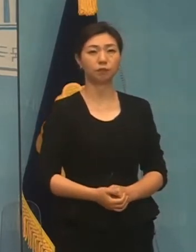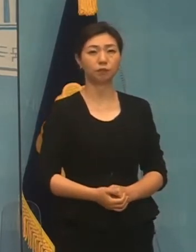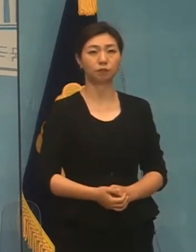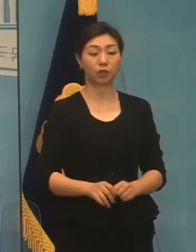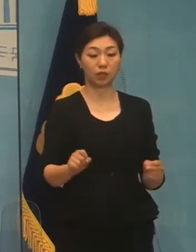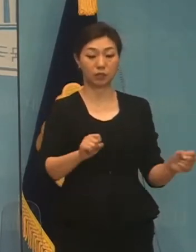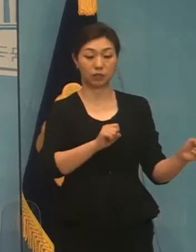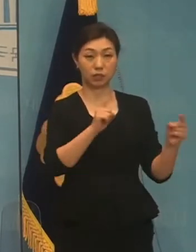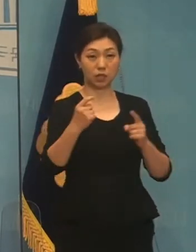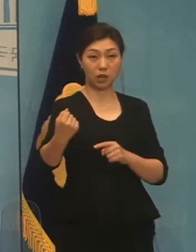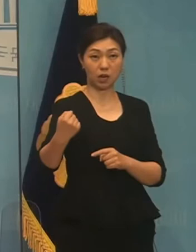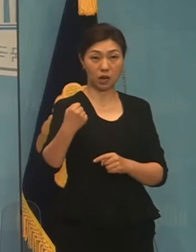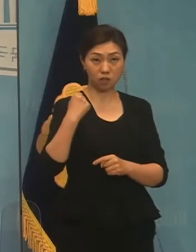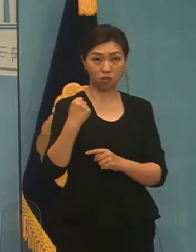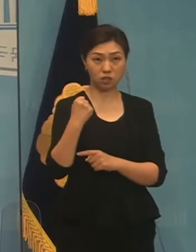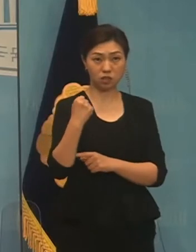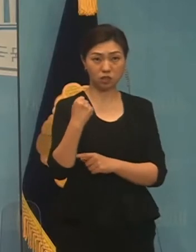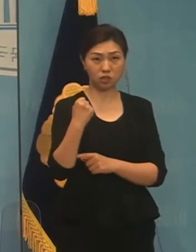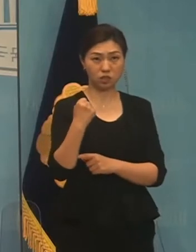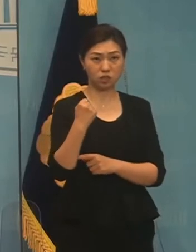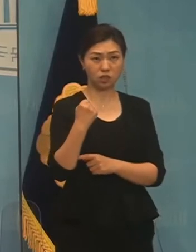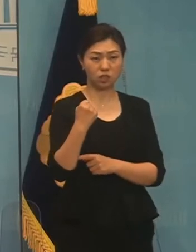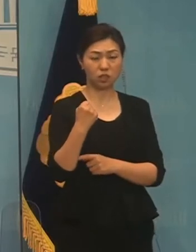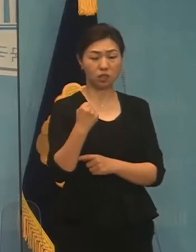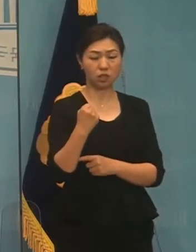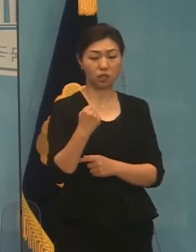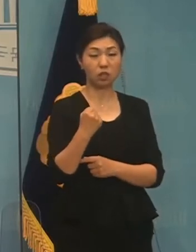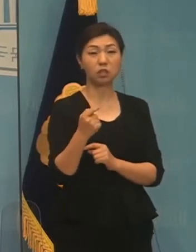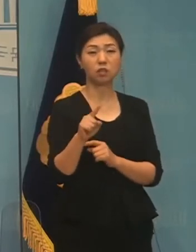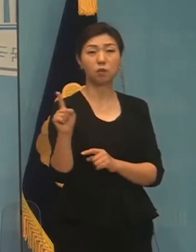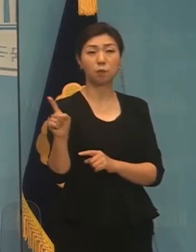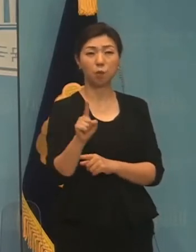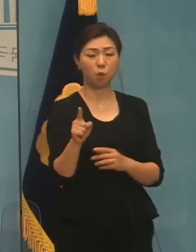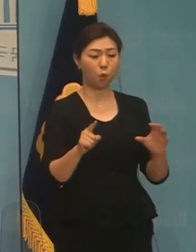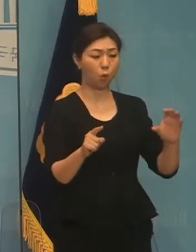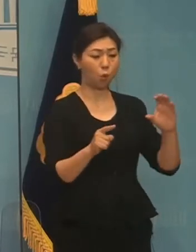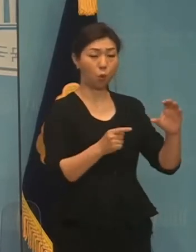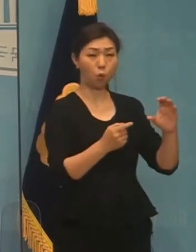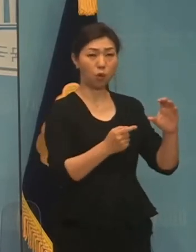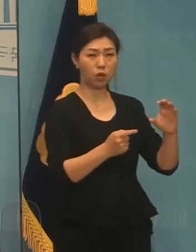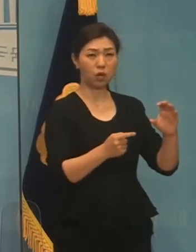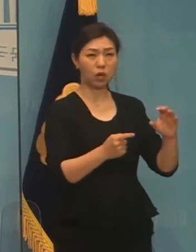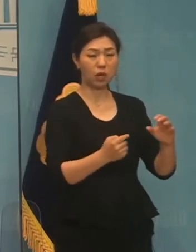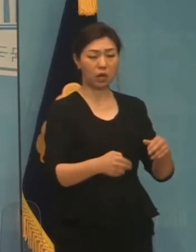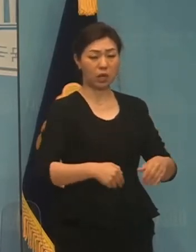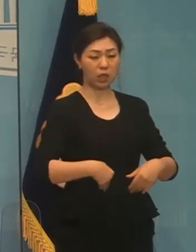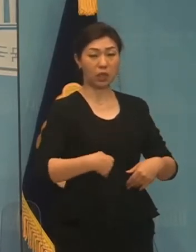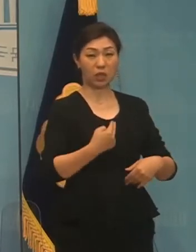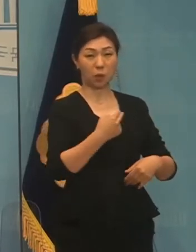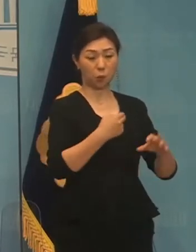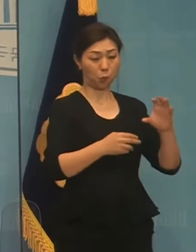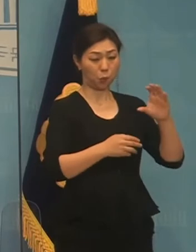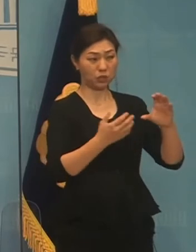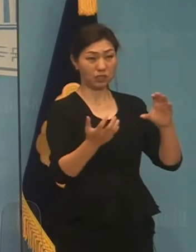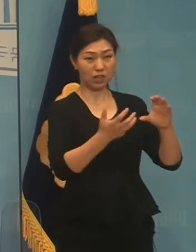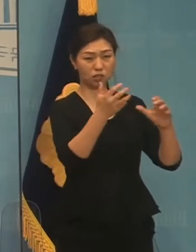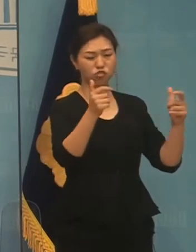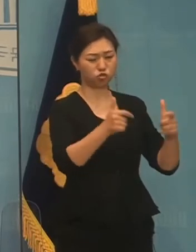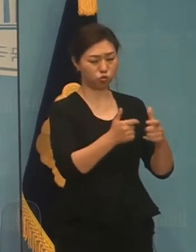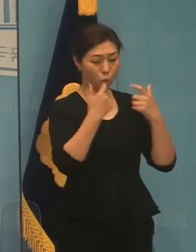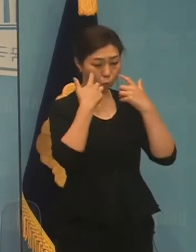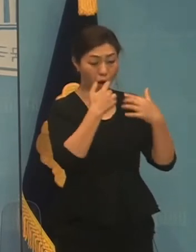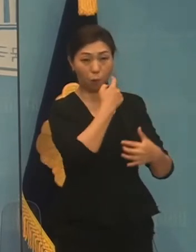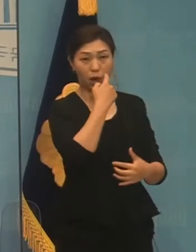재생에너지 온실가스 감축 효과 또한 이미 명확하게 증명되었습니다. 우리나라 환경부 발표에